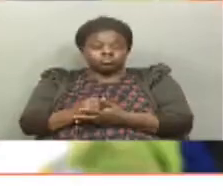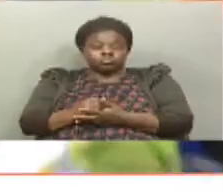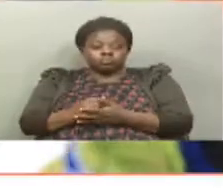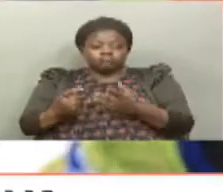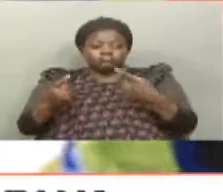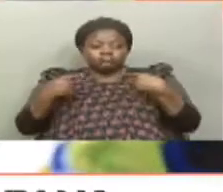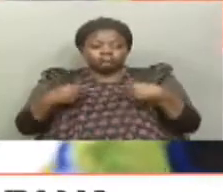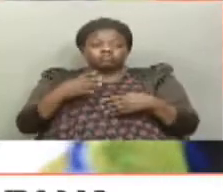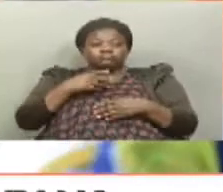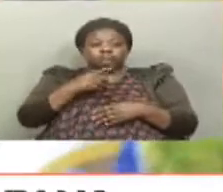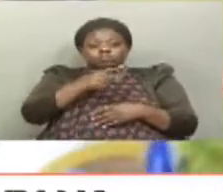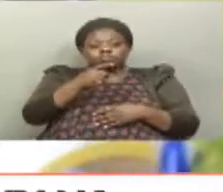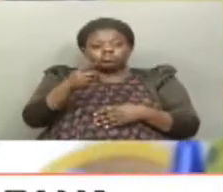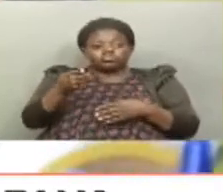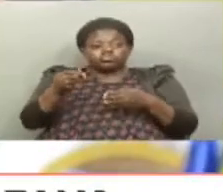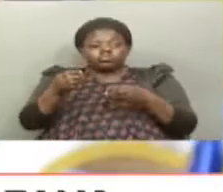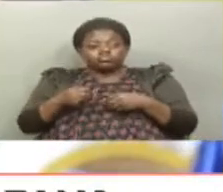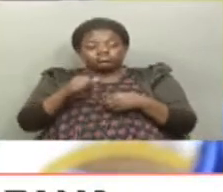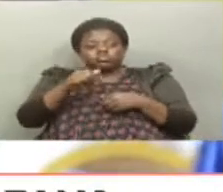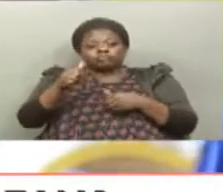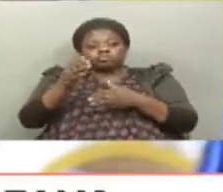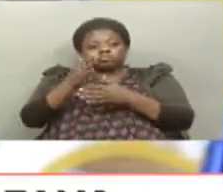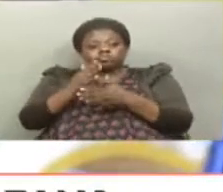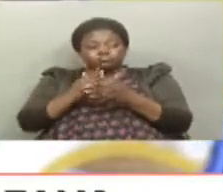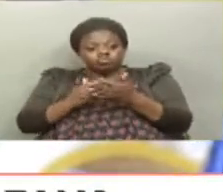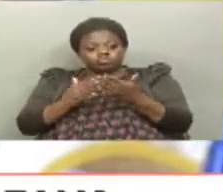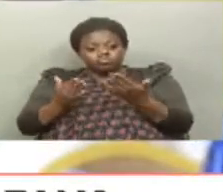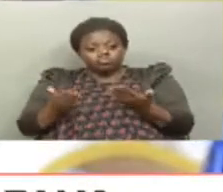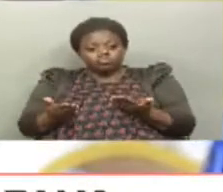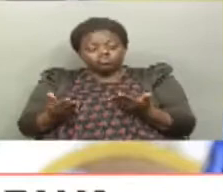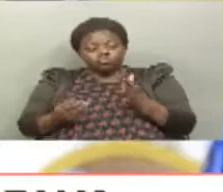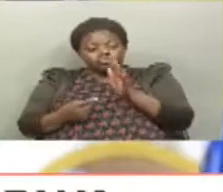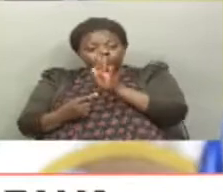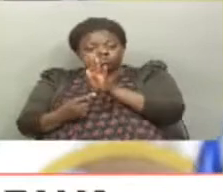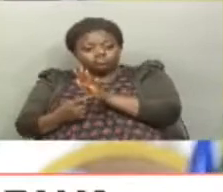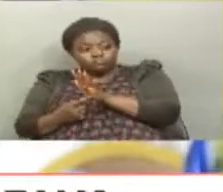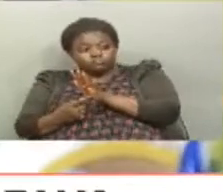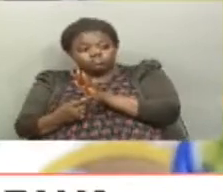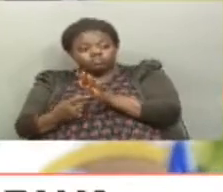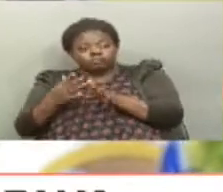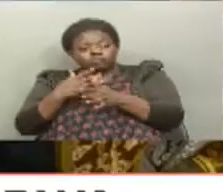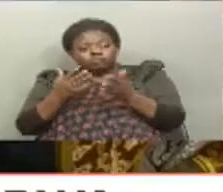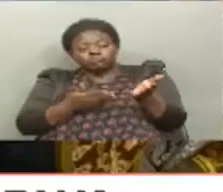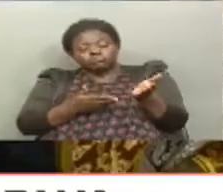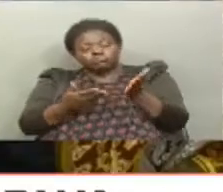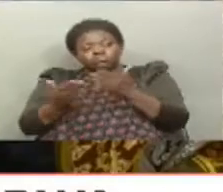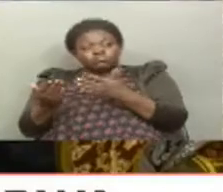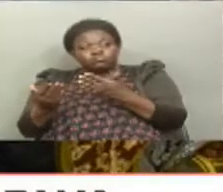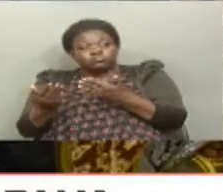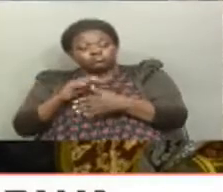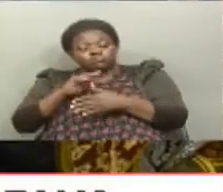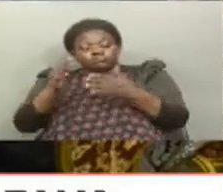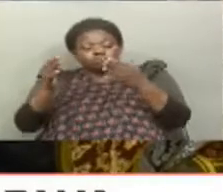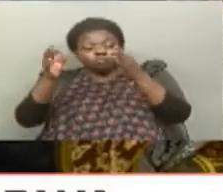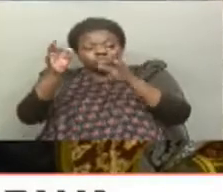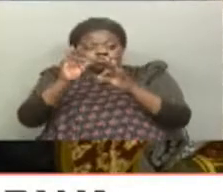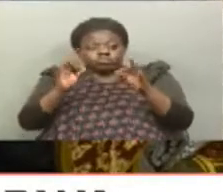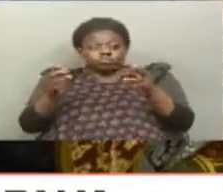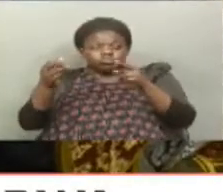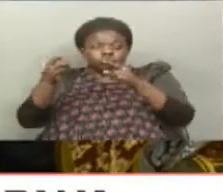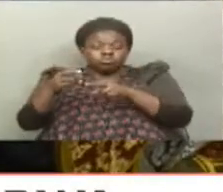it is for you to give us other platforms For example, we would want to export our crafts. Omwoleso gwakuba okuvanga